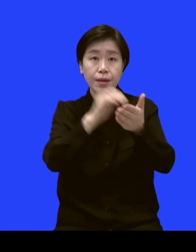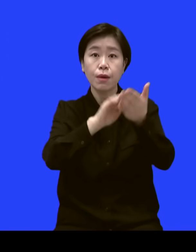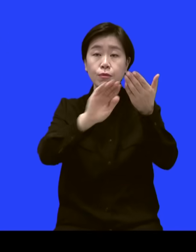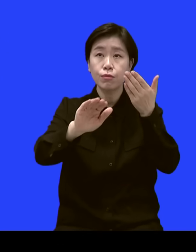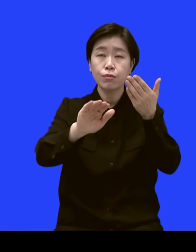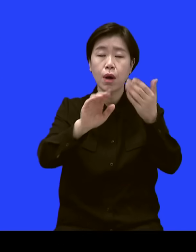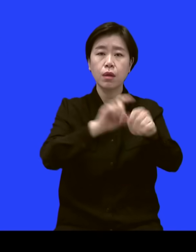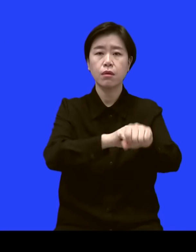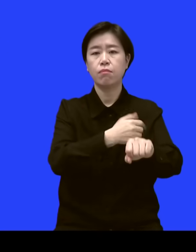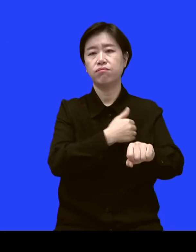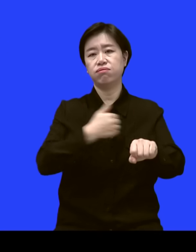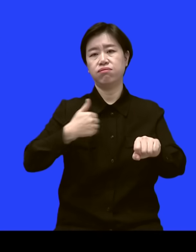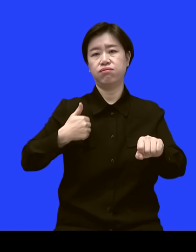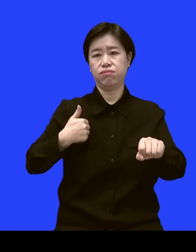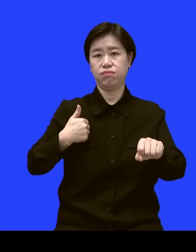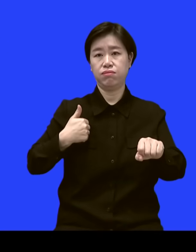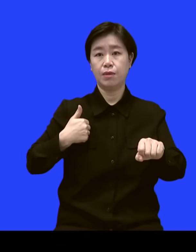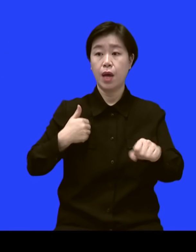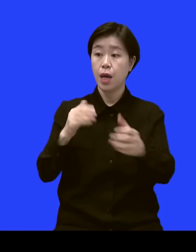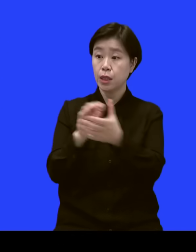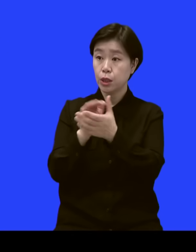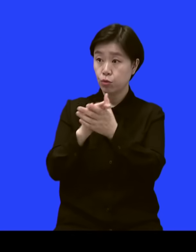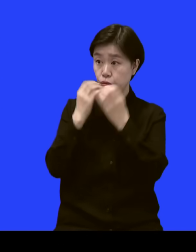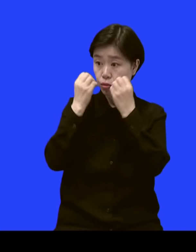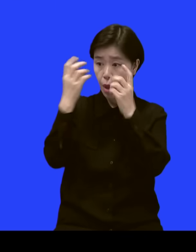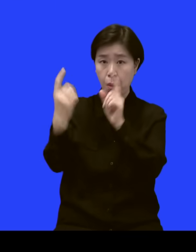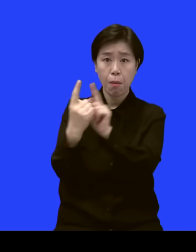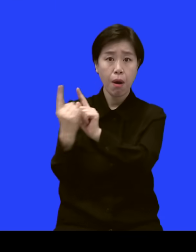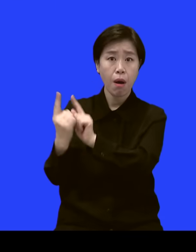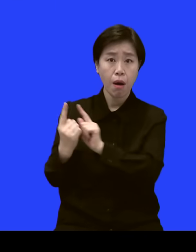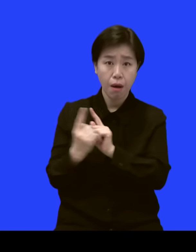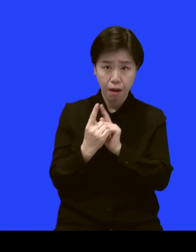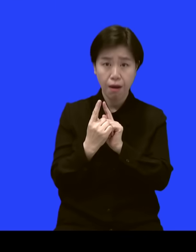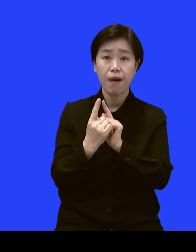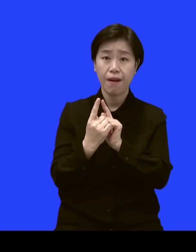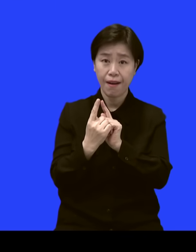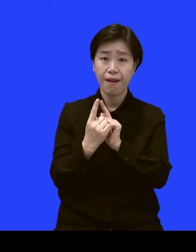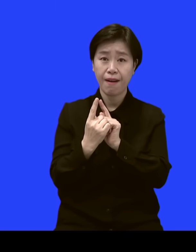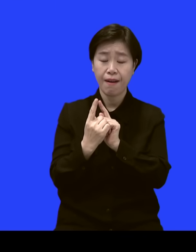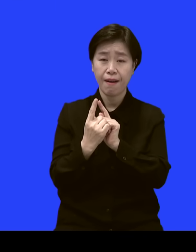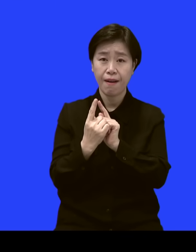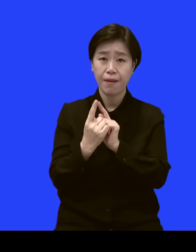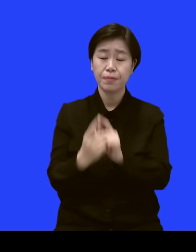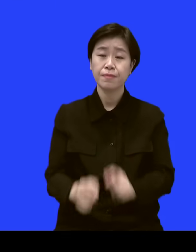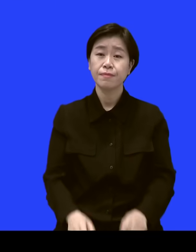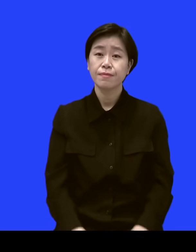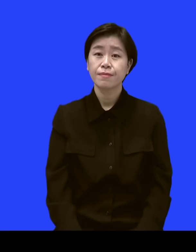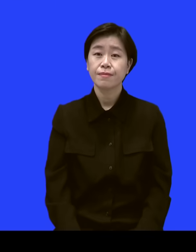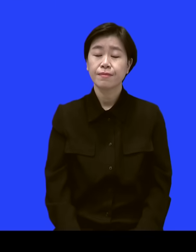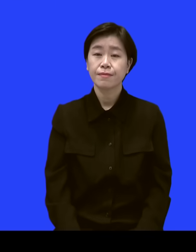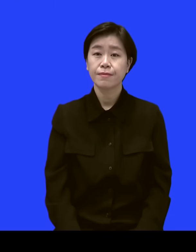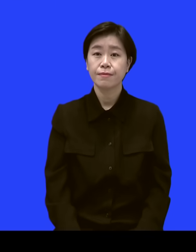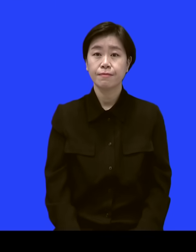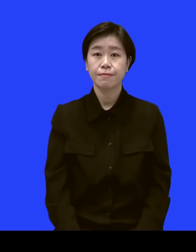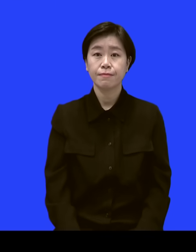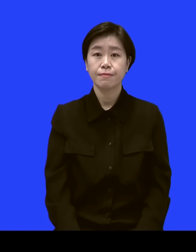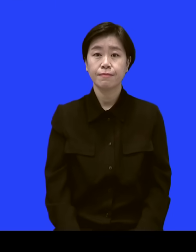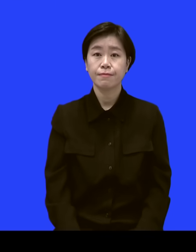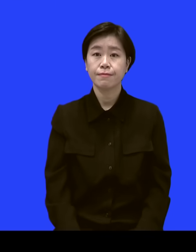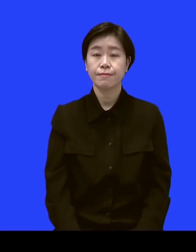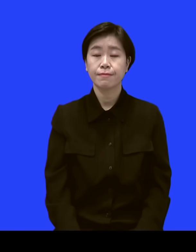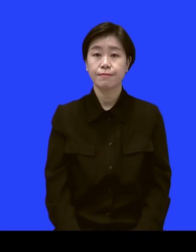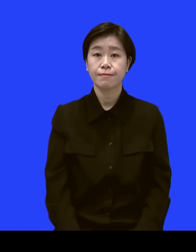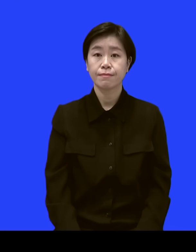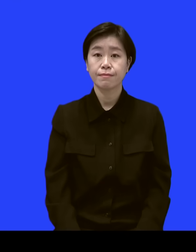생기고, 예. 그러면서 이제 새로운 친구들을 만나게 되고 뭐 그러면서